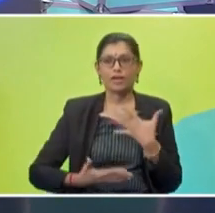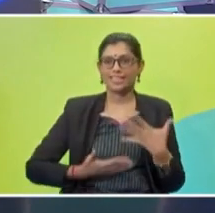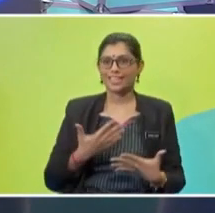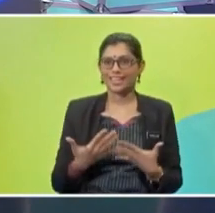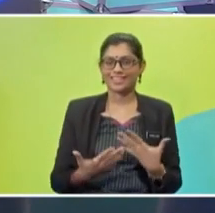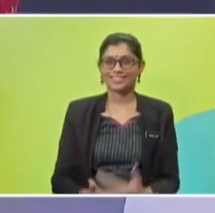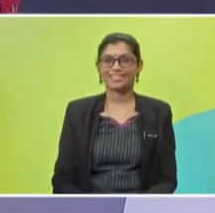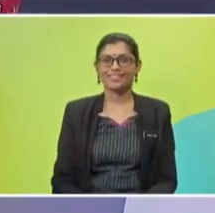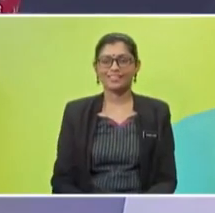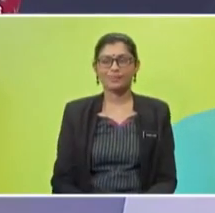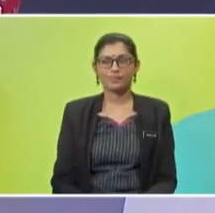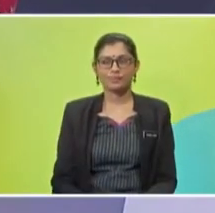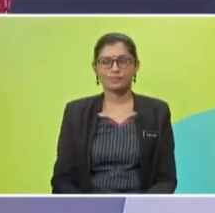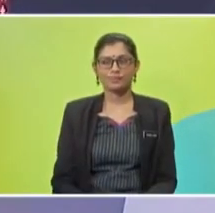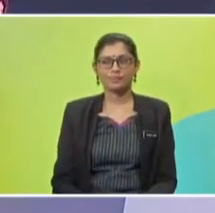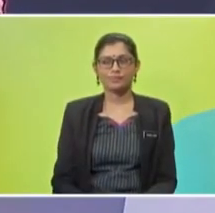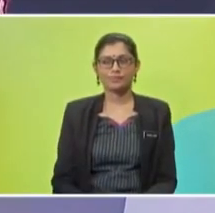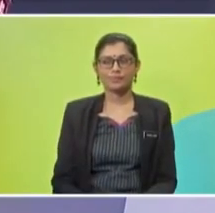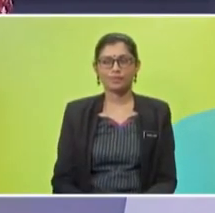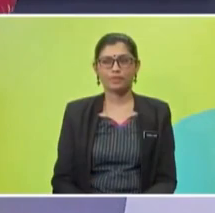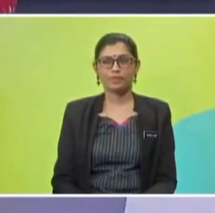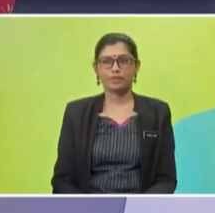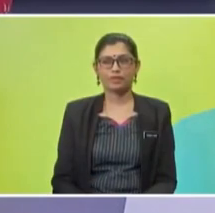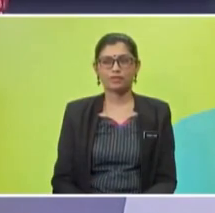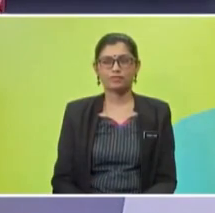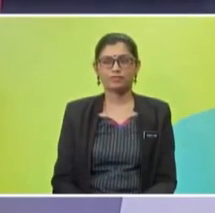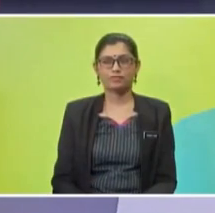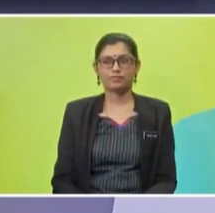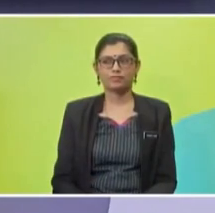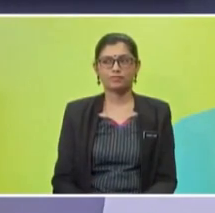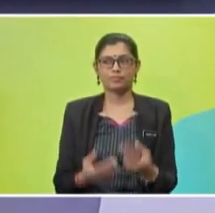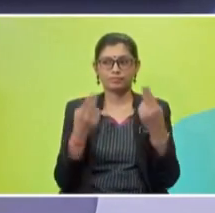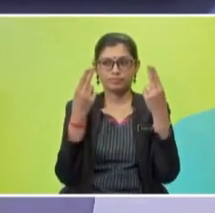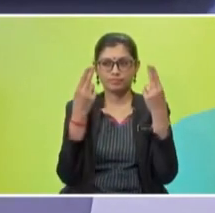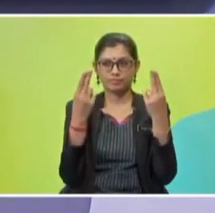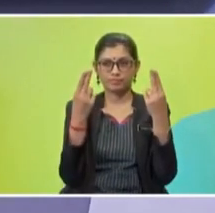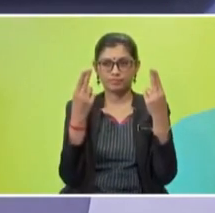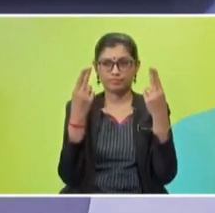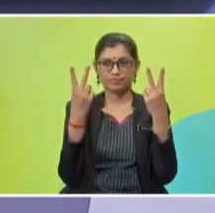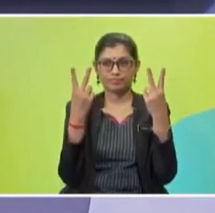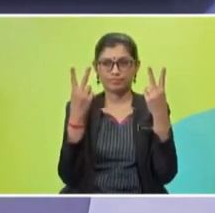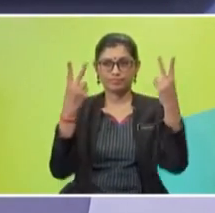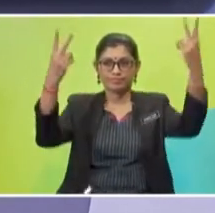buat jenis sih canggih nih Mi